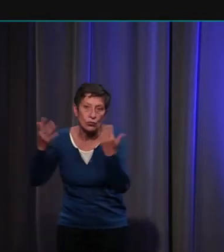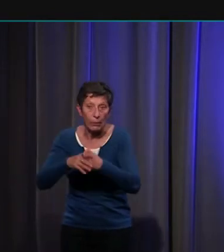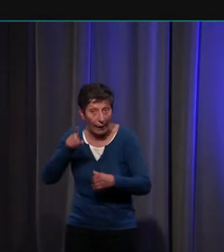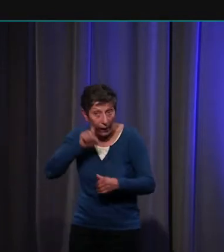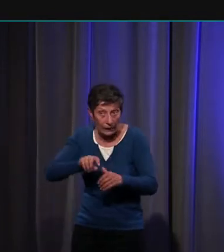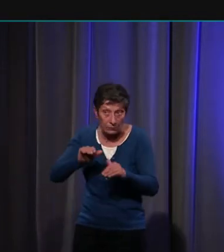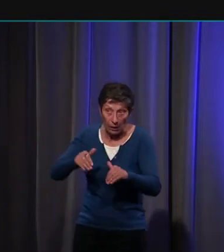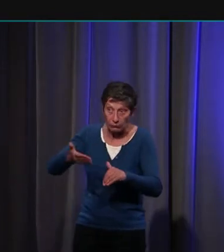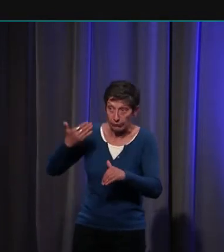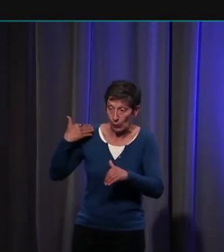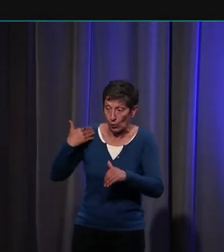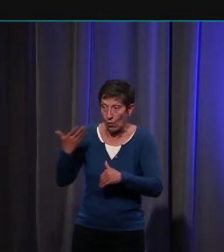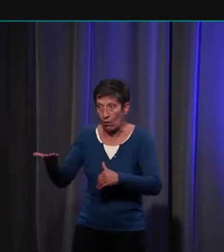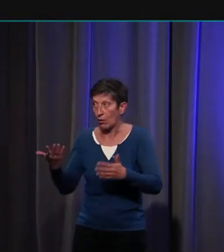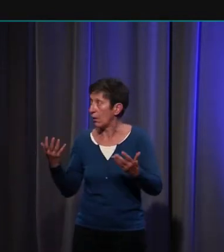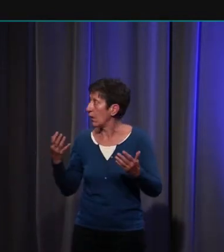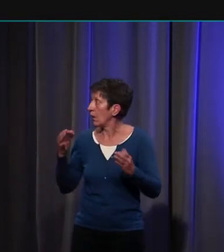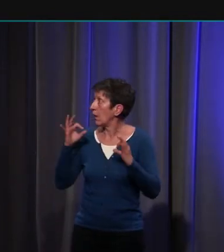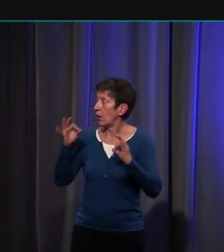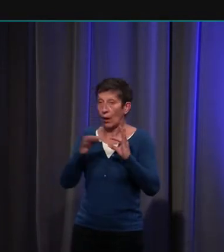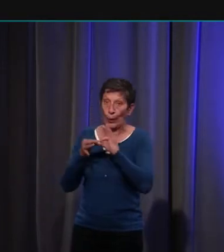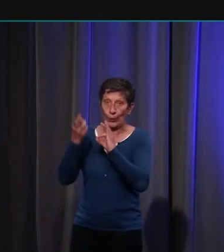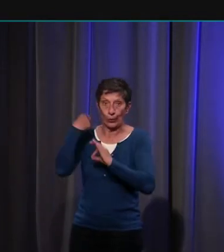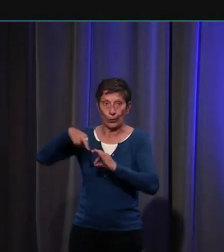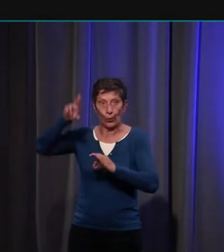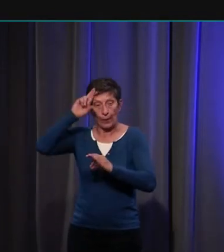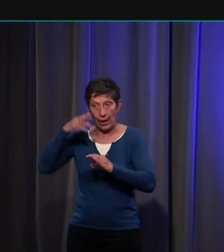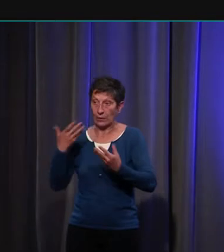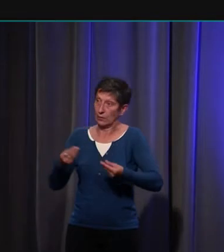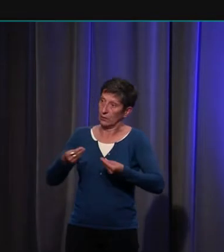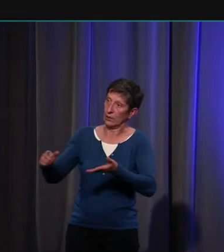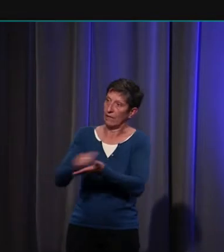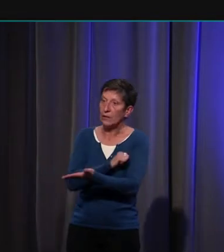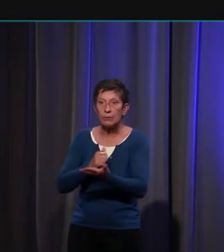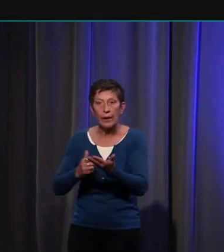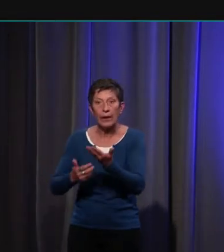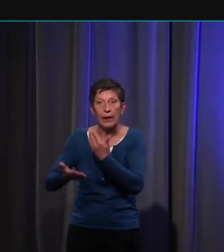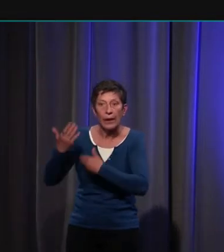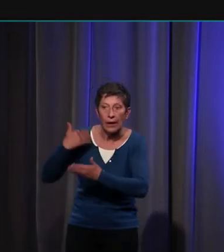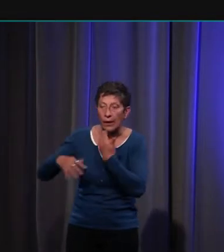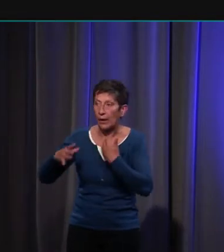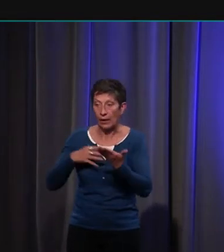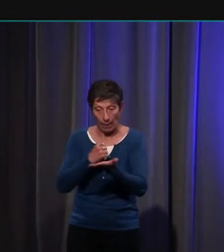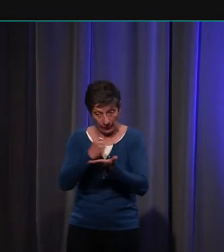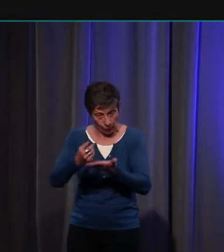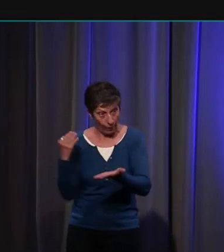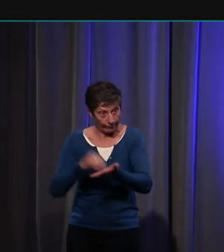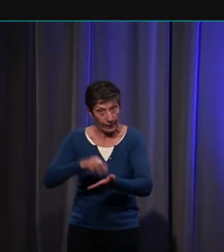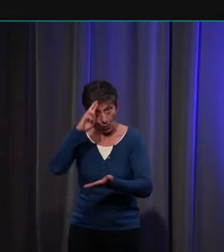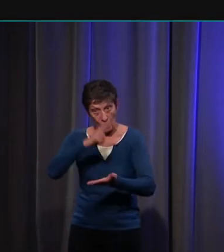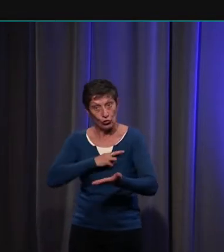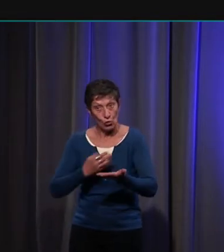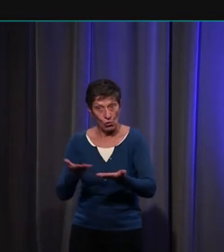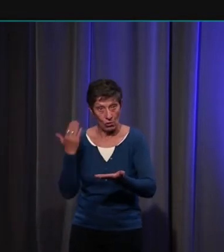jusqu'à ya pas longtemps dieu merci l'union européenne a réussi à ce que ce soit effacée vous aviez votre religion sur le passeport enfin sur la carre